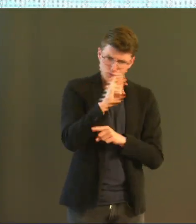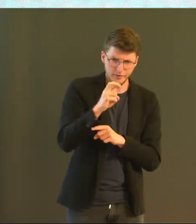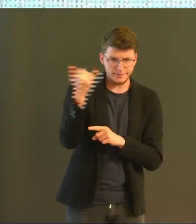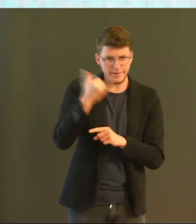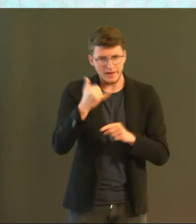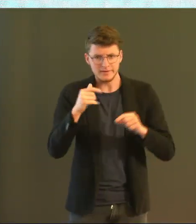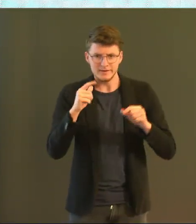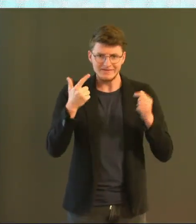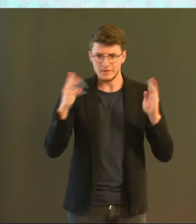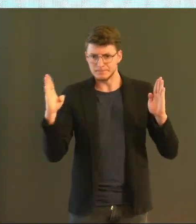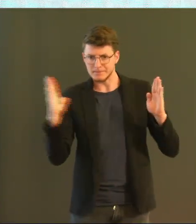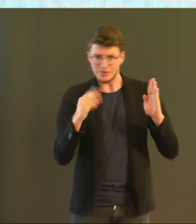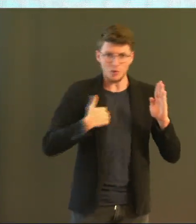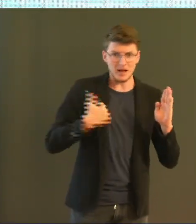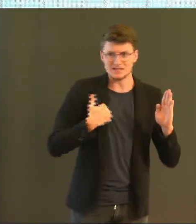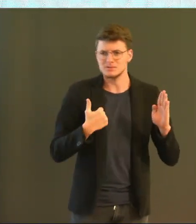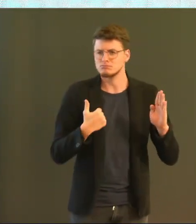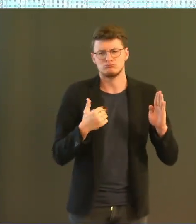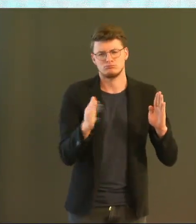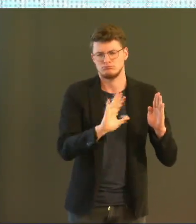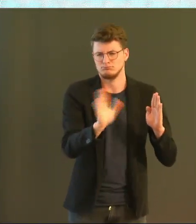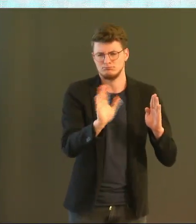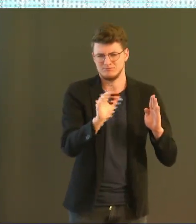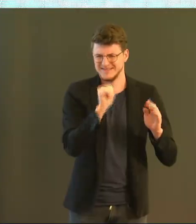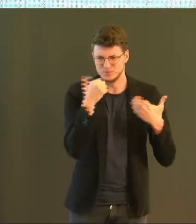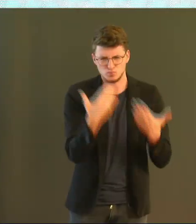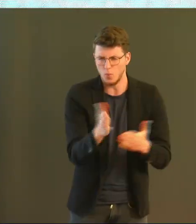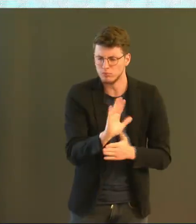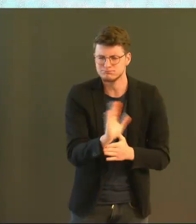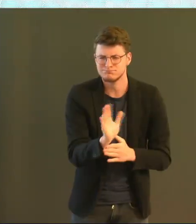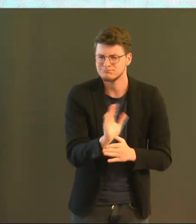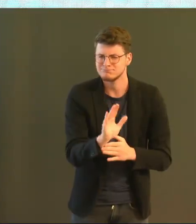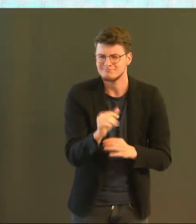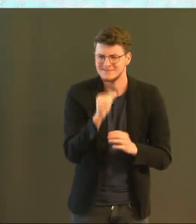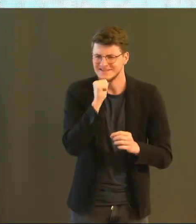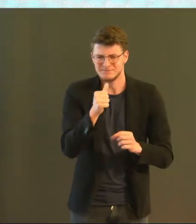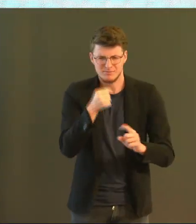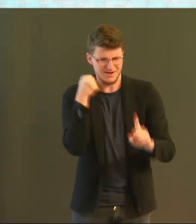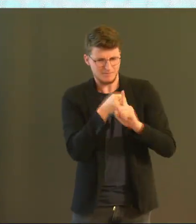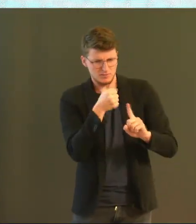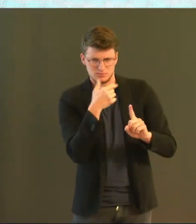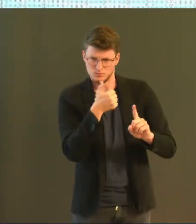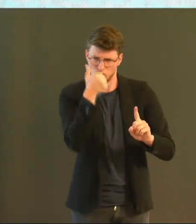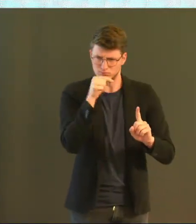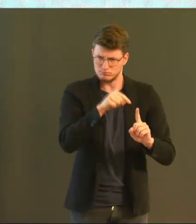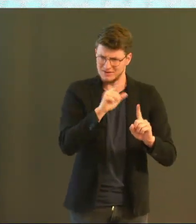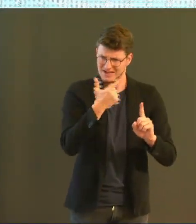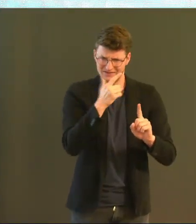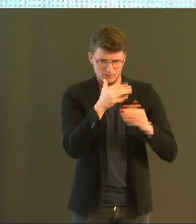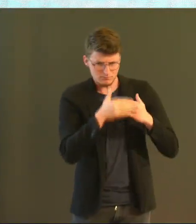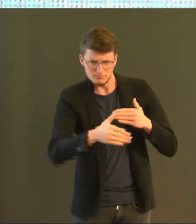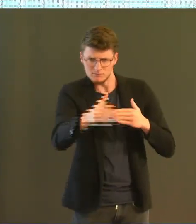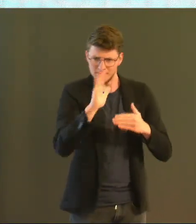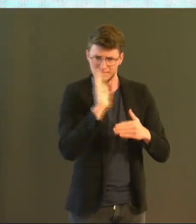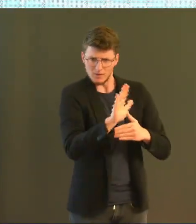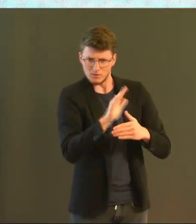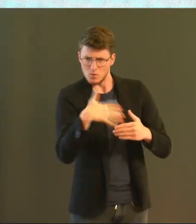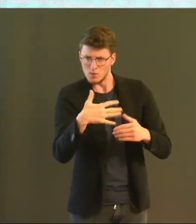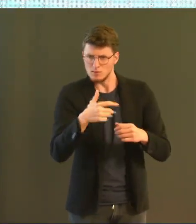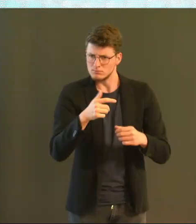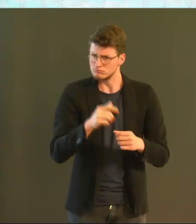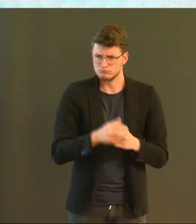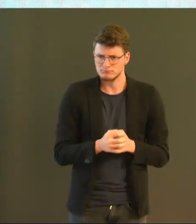un artiste perfect world un ancien faire des impacts de livres marketing 10 personnes christina chang gung ho ni